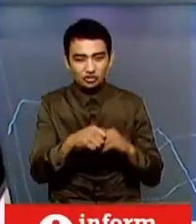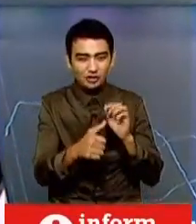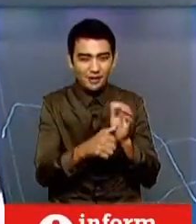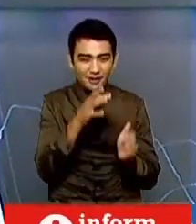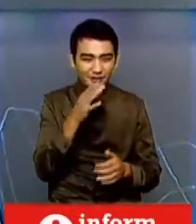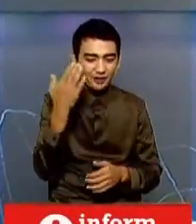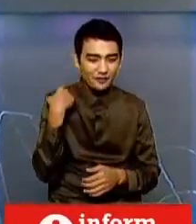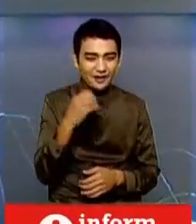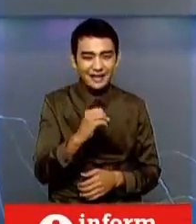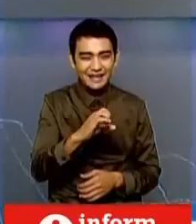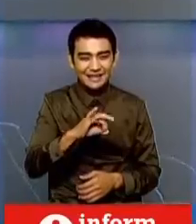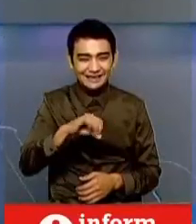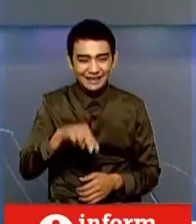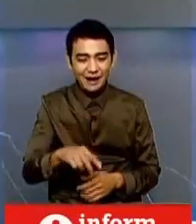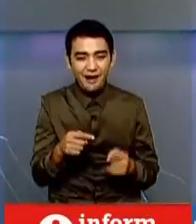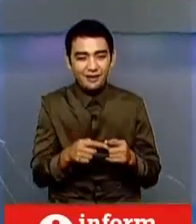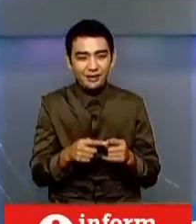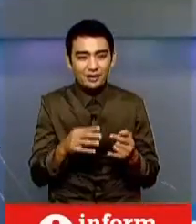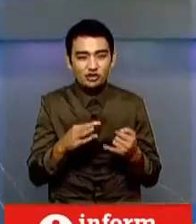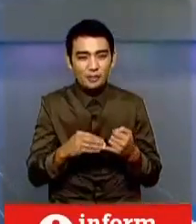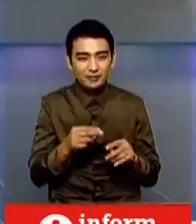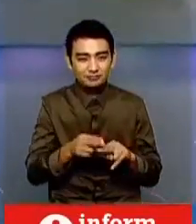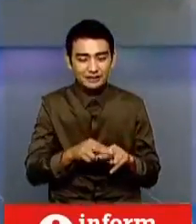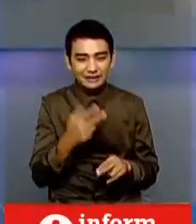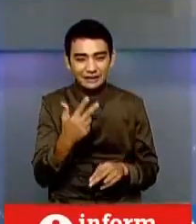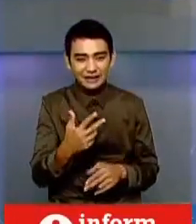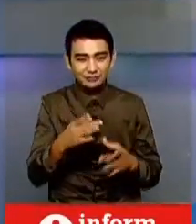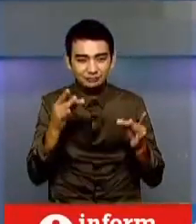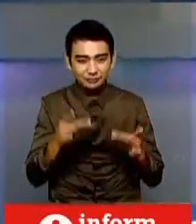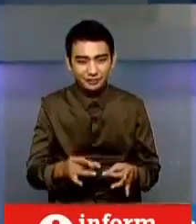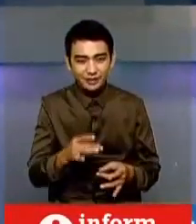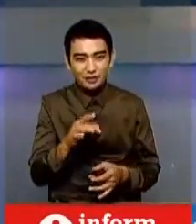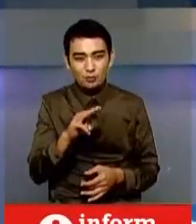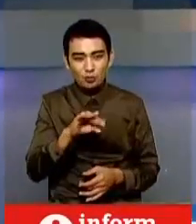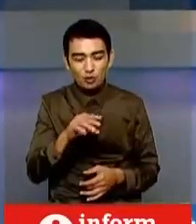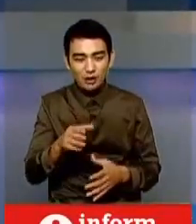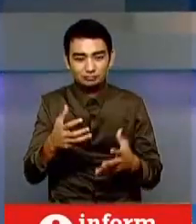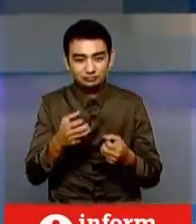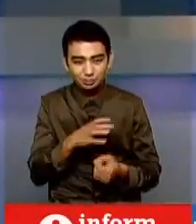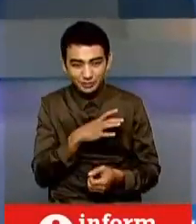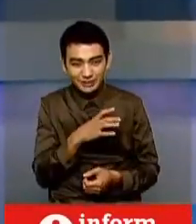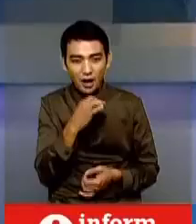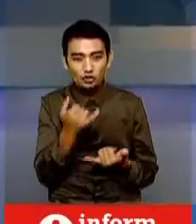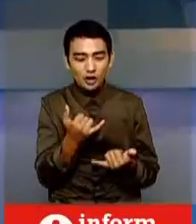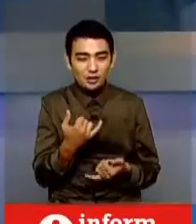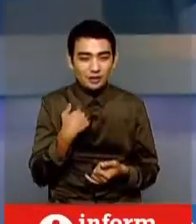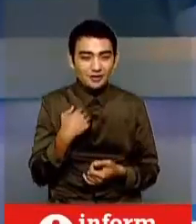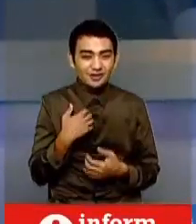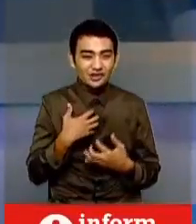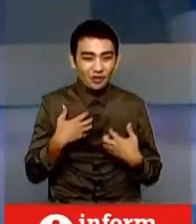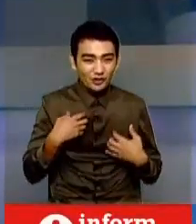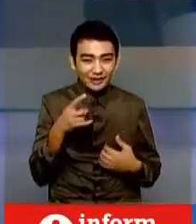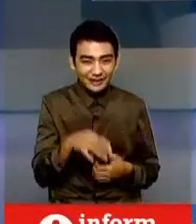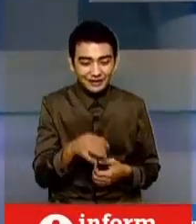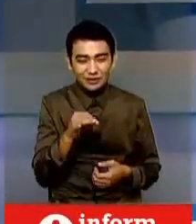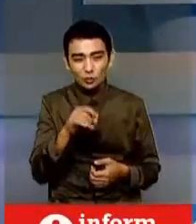бұрын Есіл Агро серіктестігіне жалға берген алқаптан 3 қап бидай қалдығын алсақ, қазіргі үлесімізді мал түгілі тауық та